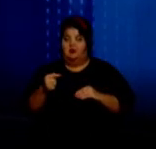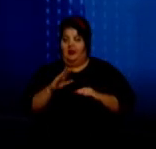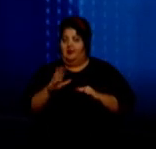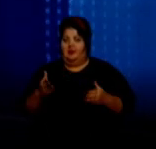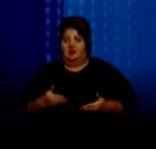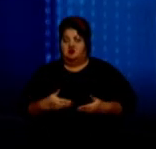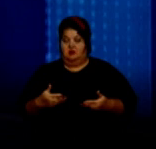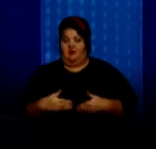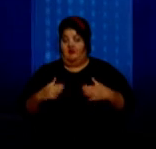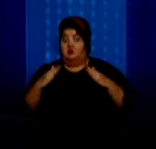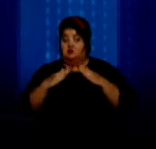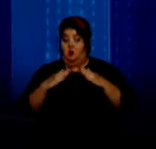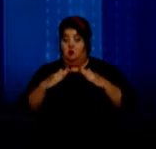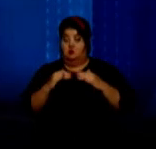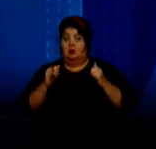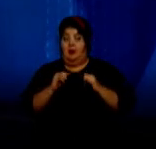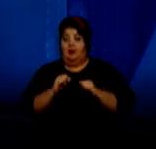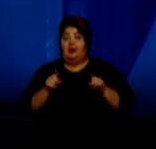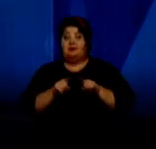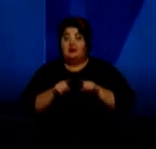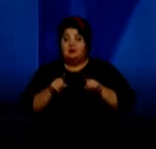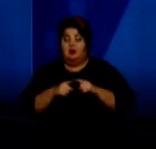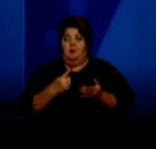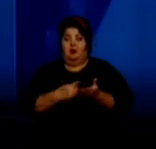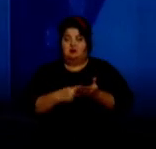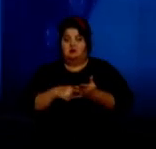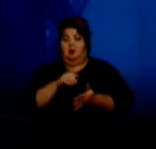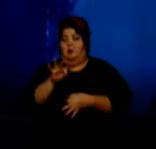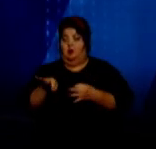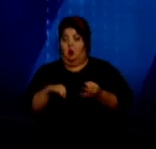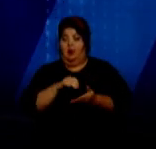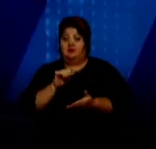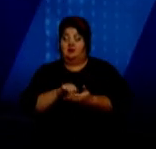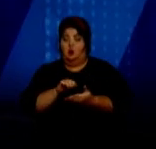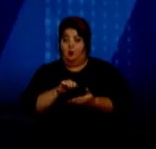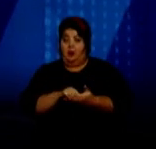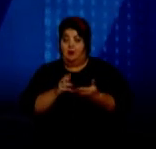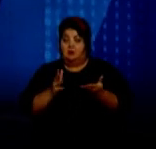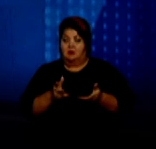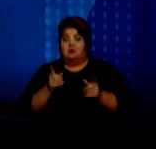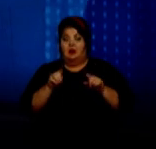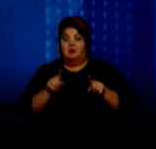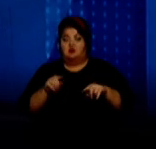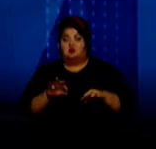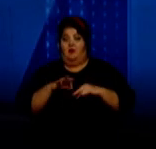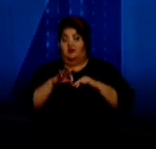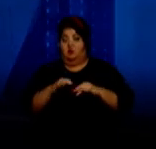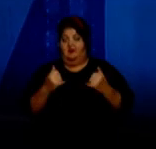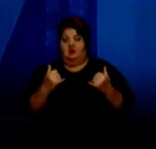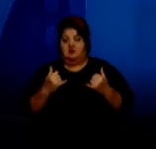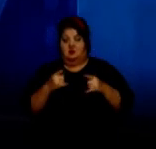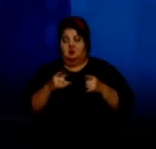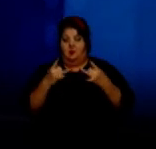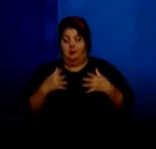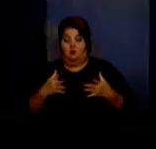нежитлова споруда. І те саме засвідчує і проєктна документація. Ну, а те, що відбувається зараз, це